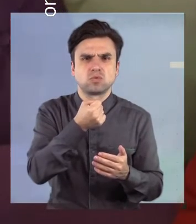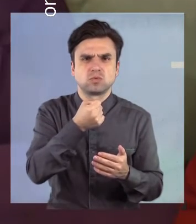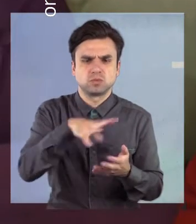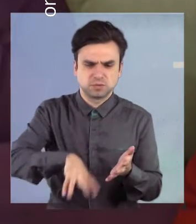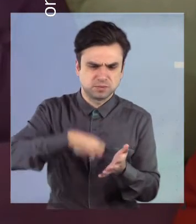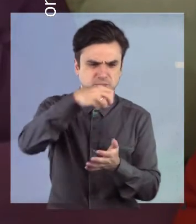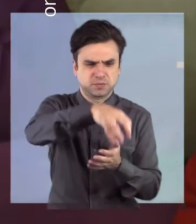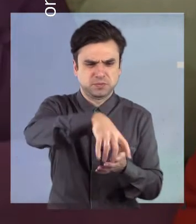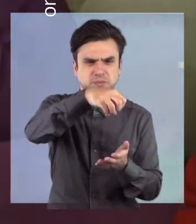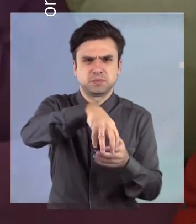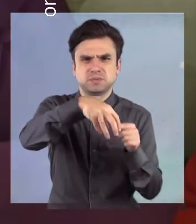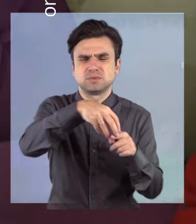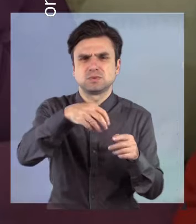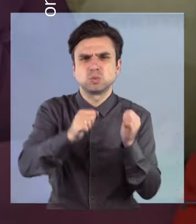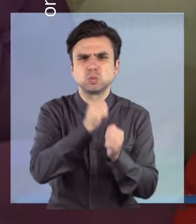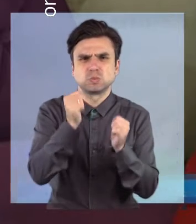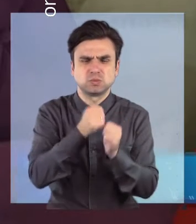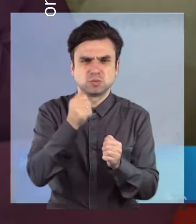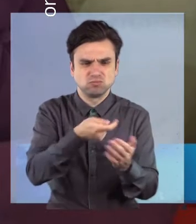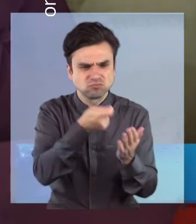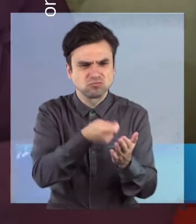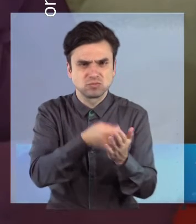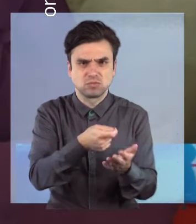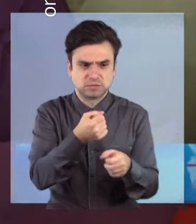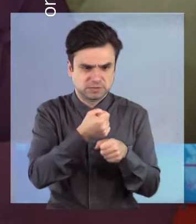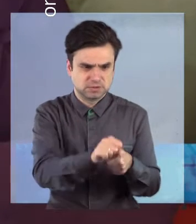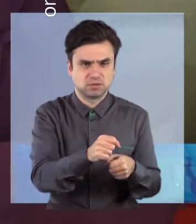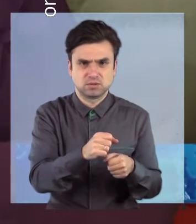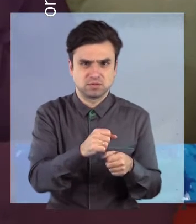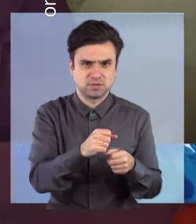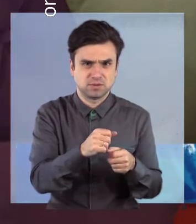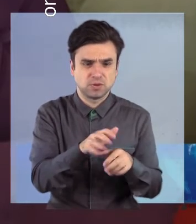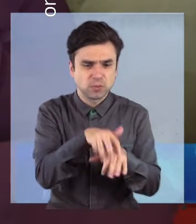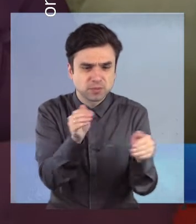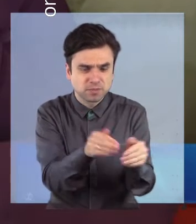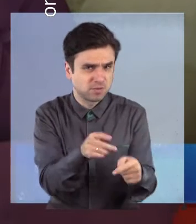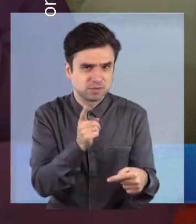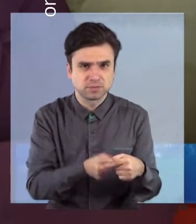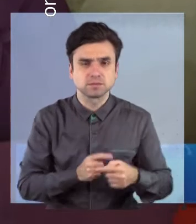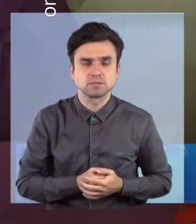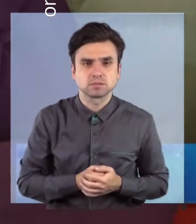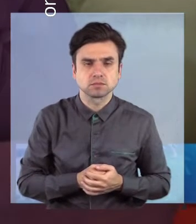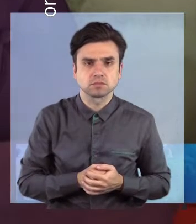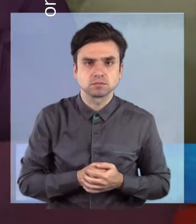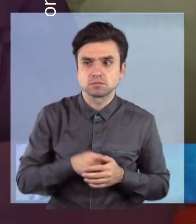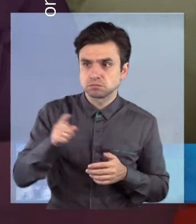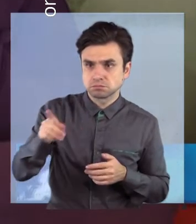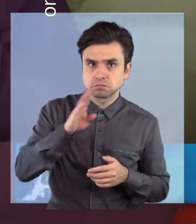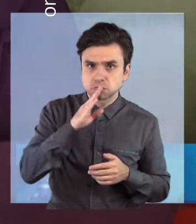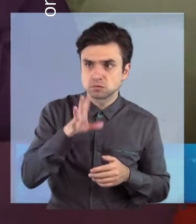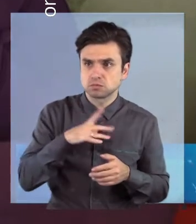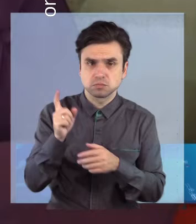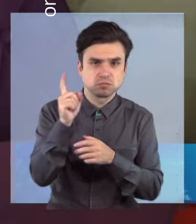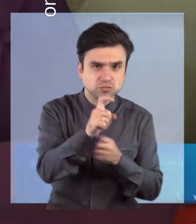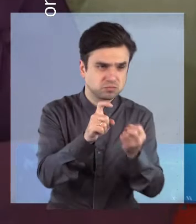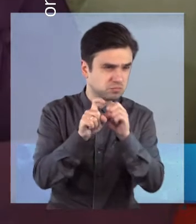каже, людей, які напали на лікаря, не знає. В той момент, коли вона розпилила цей балончик, я не бачила. Тому що я дивилася на котика, я тільки